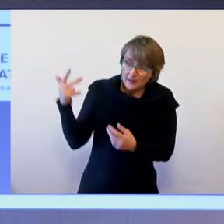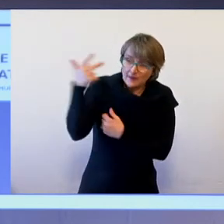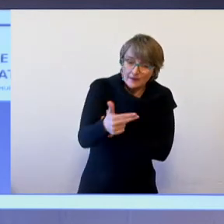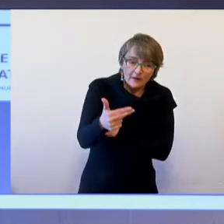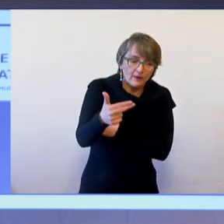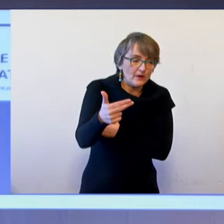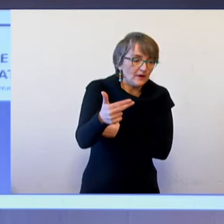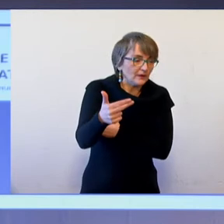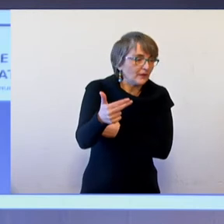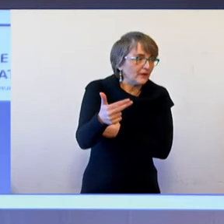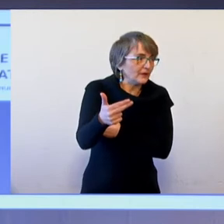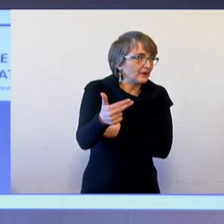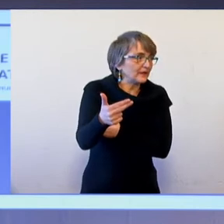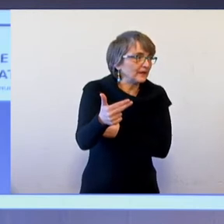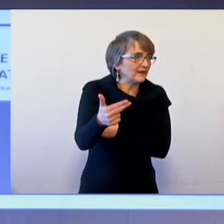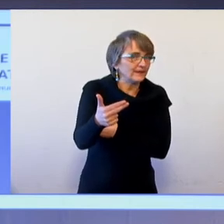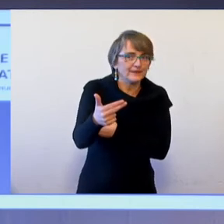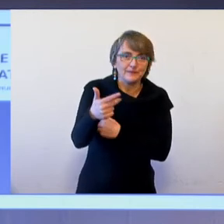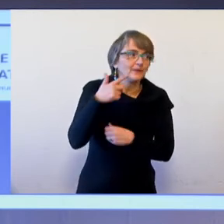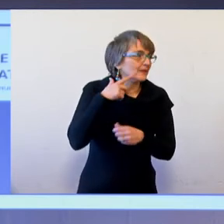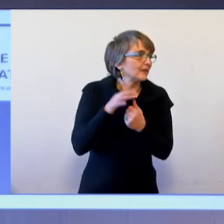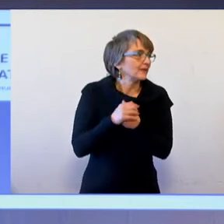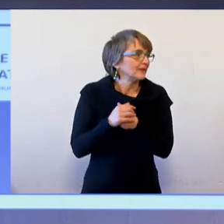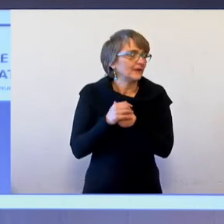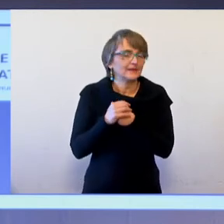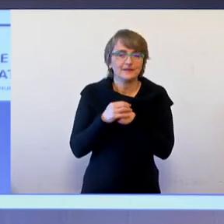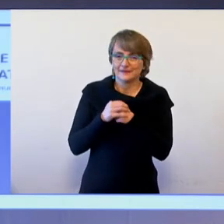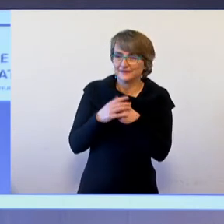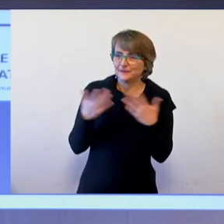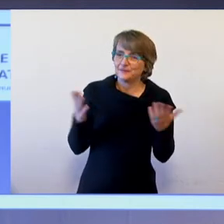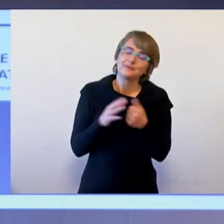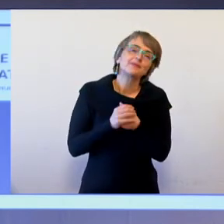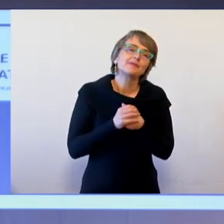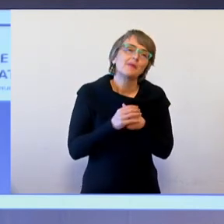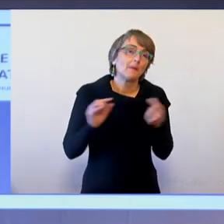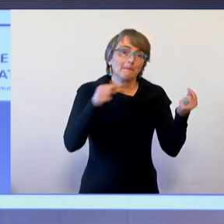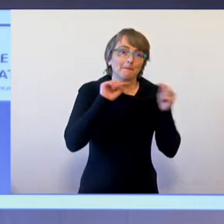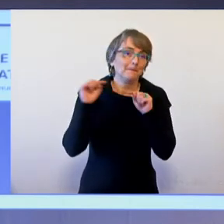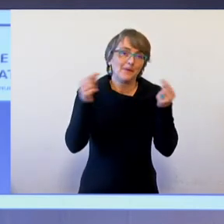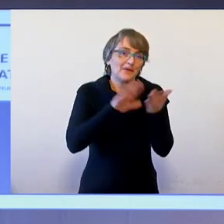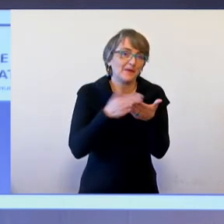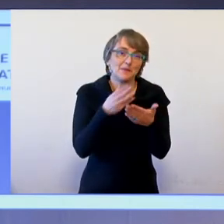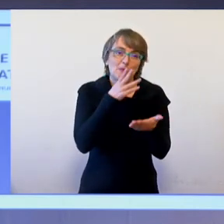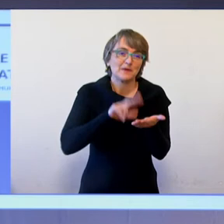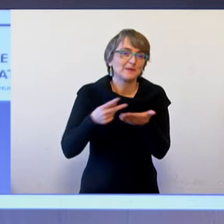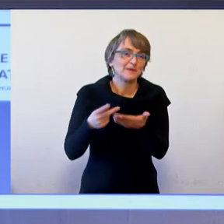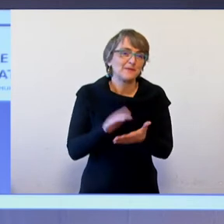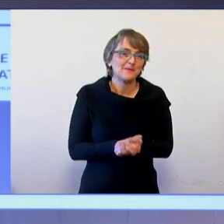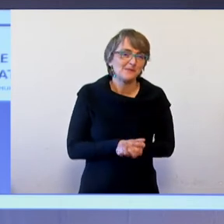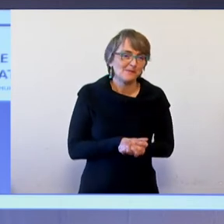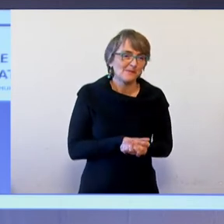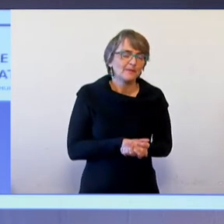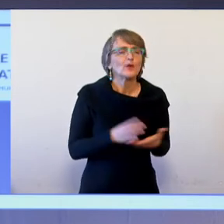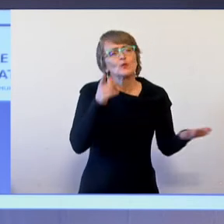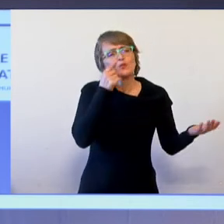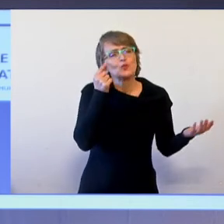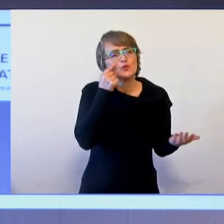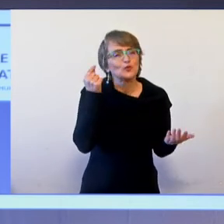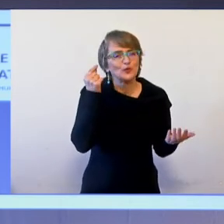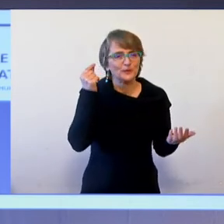voilà. On n'interrompt pas. Je vous remercie, j'avais terminé. On n'interrompt pas les orateurs. Non. Non. Monsieur Lévita,